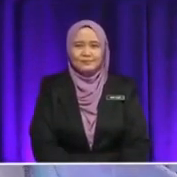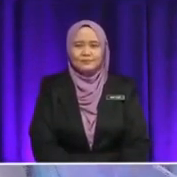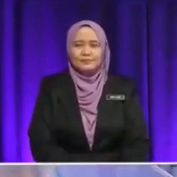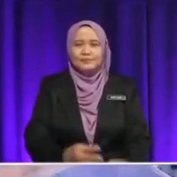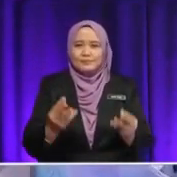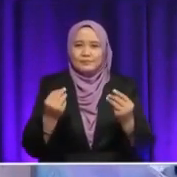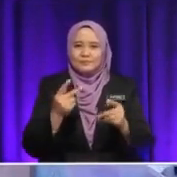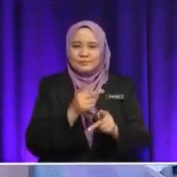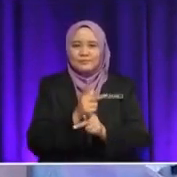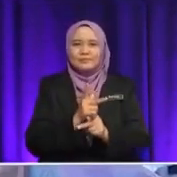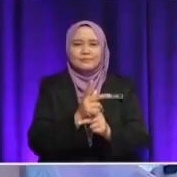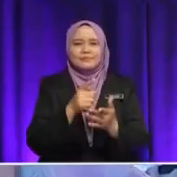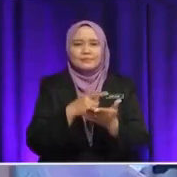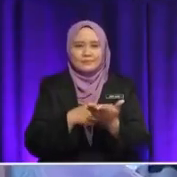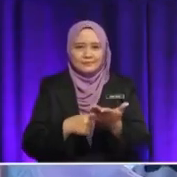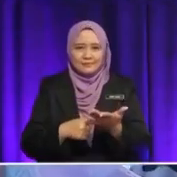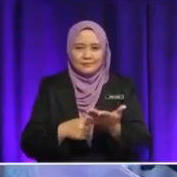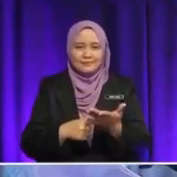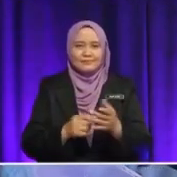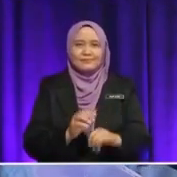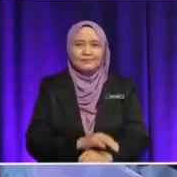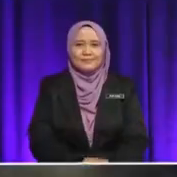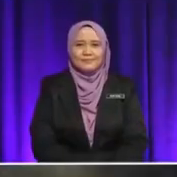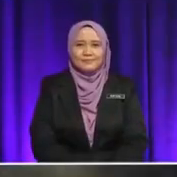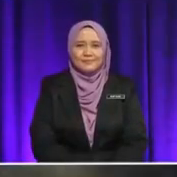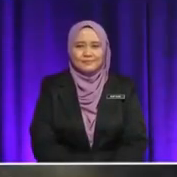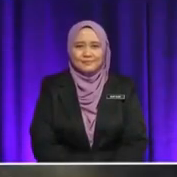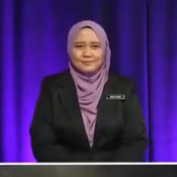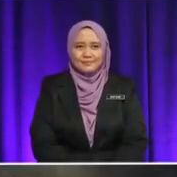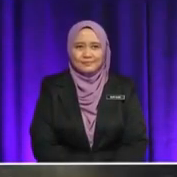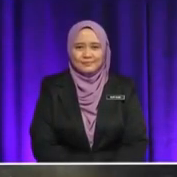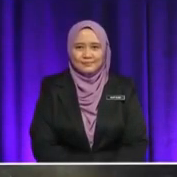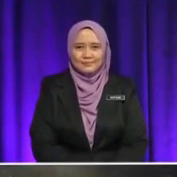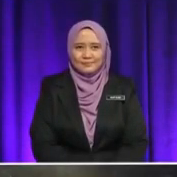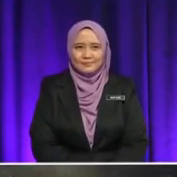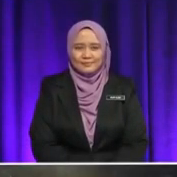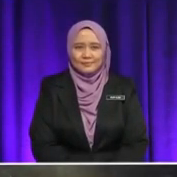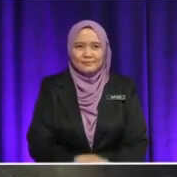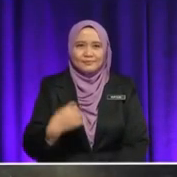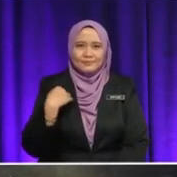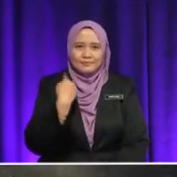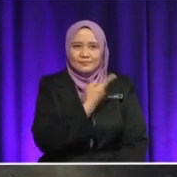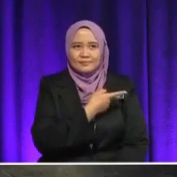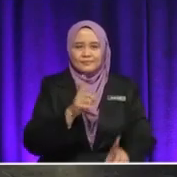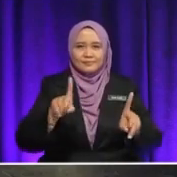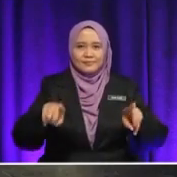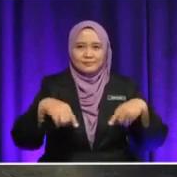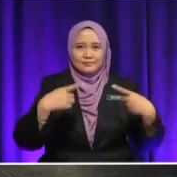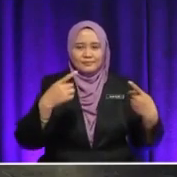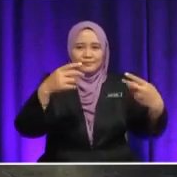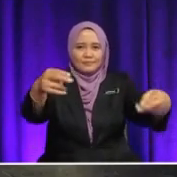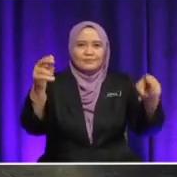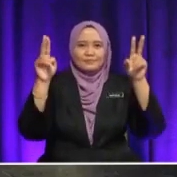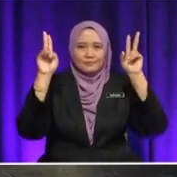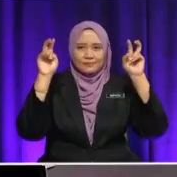Consina populer bersama dengan berbaik sego Makasih admal saya sambut soalnya kemarin pergi kepada tajuk yang paling penting yaitu